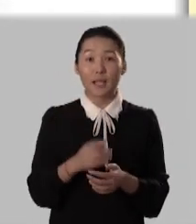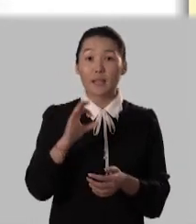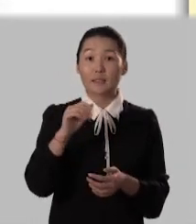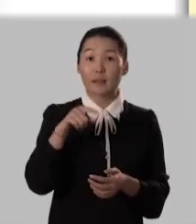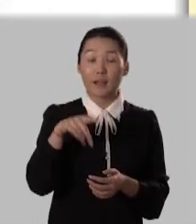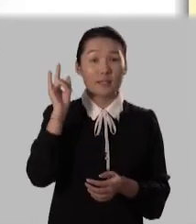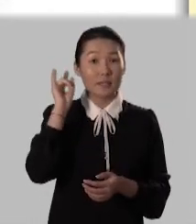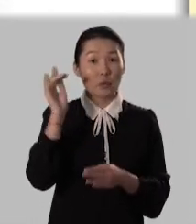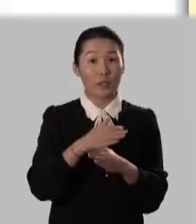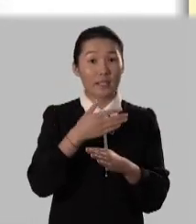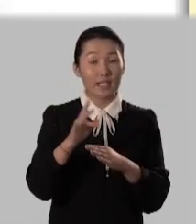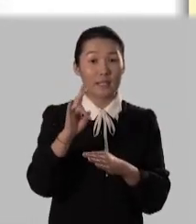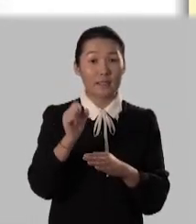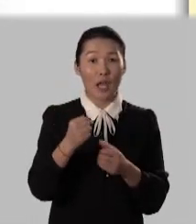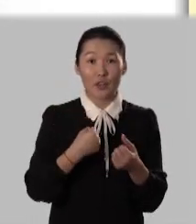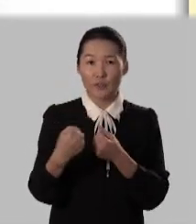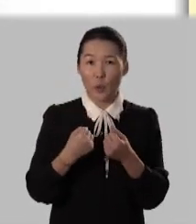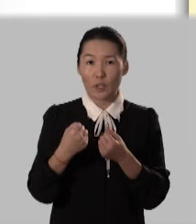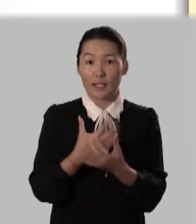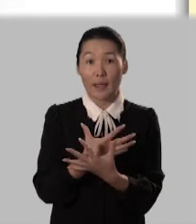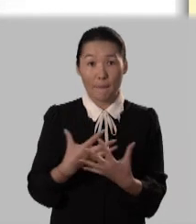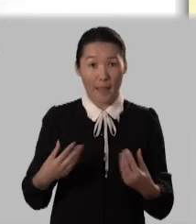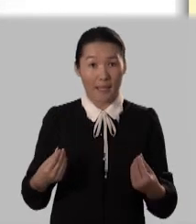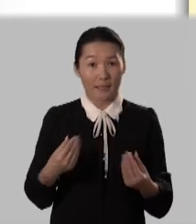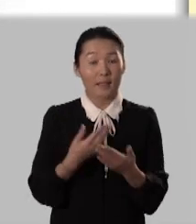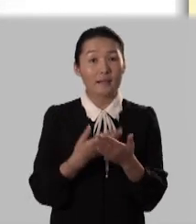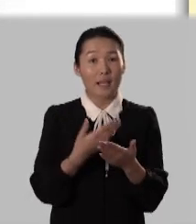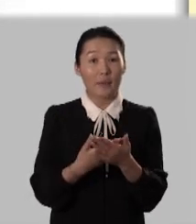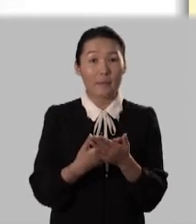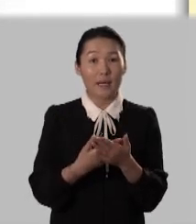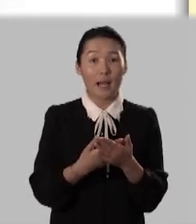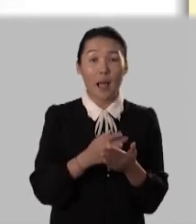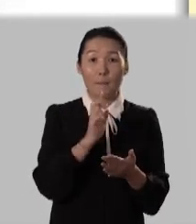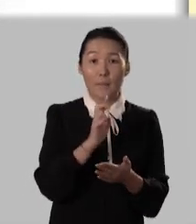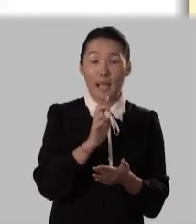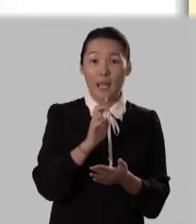звуки делятся на твердые и мягкие например бег